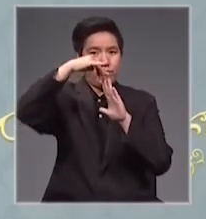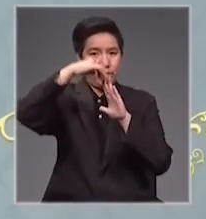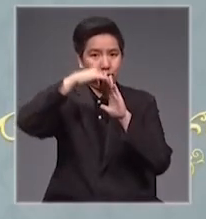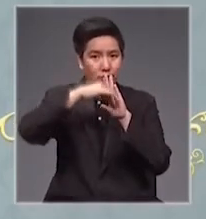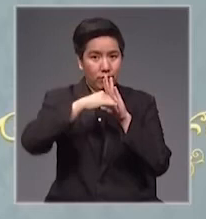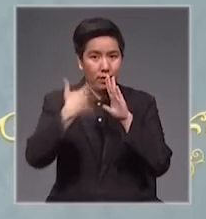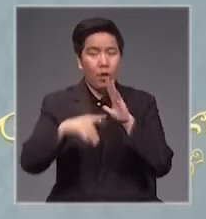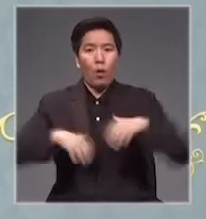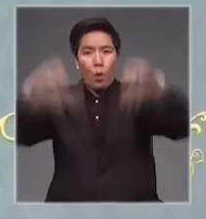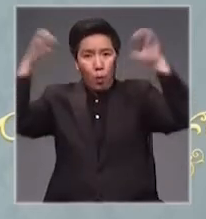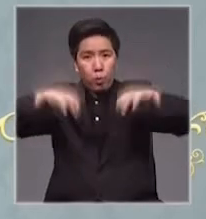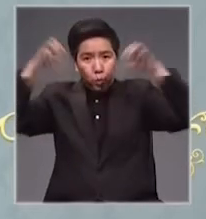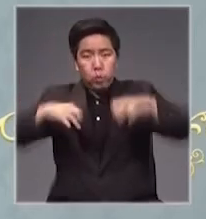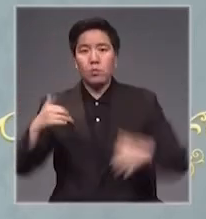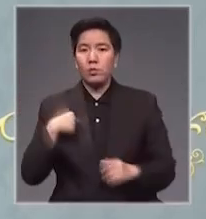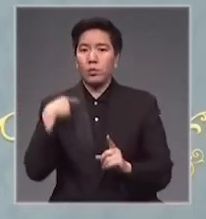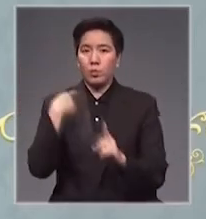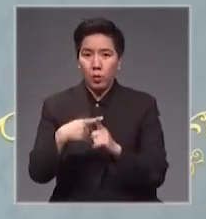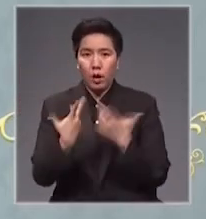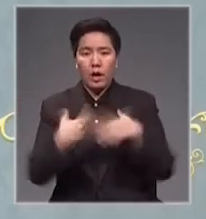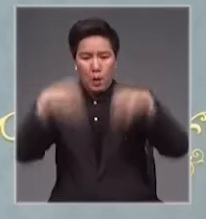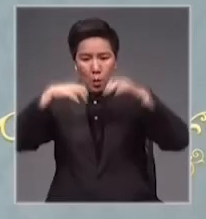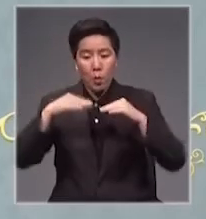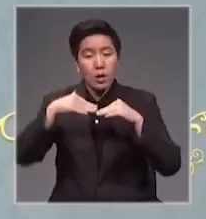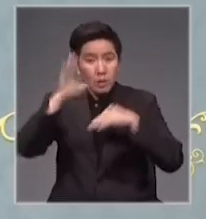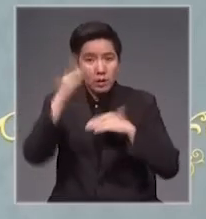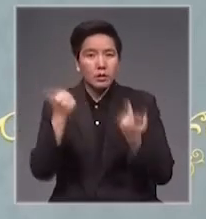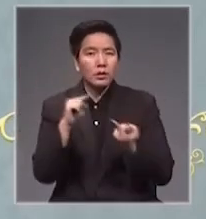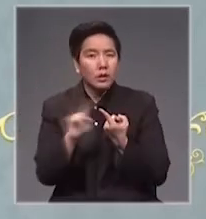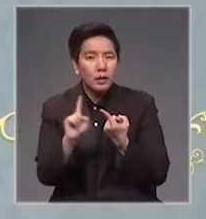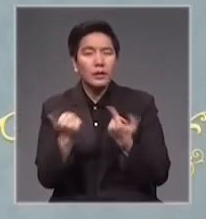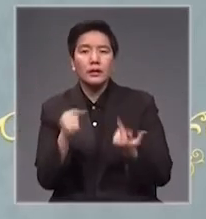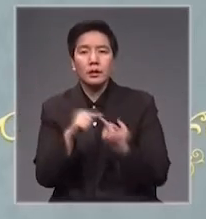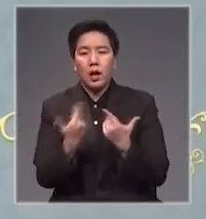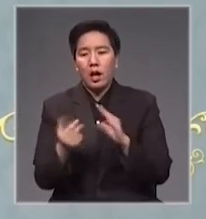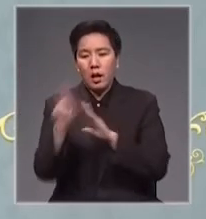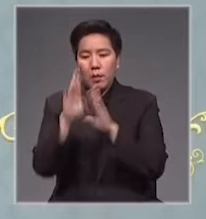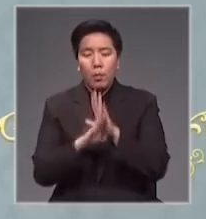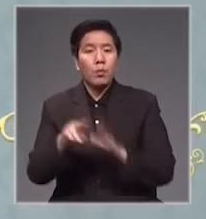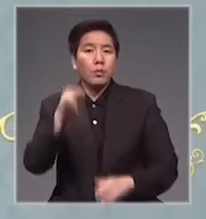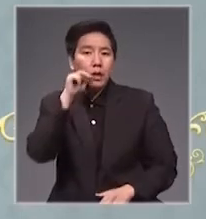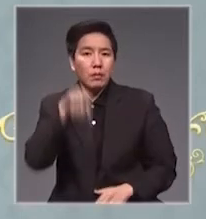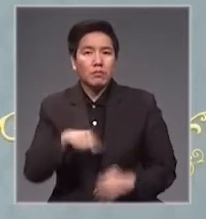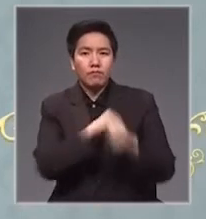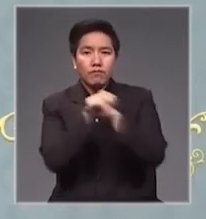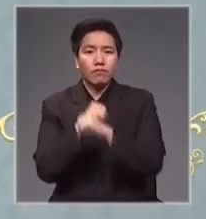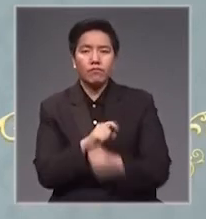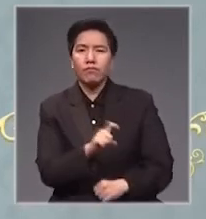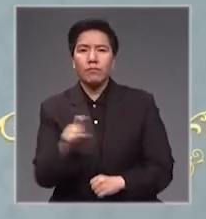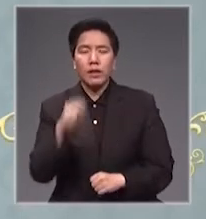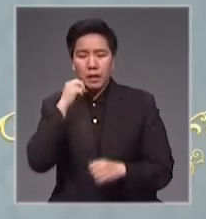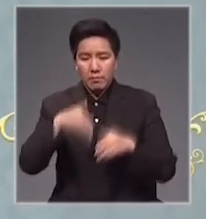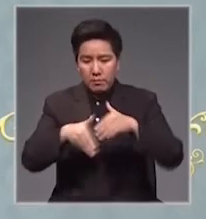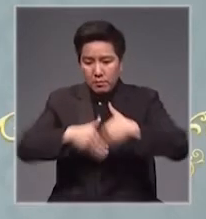ที่ตกใต้เขื่อนนะครับที่อาจจะตกเกินขีดความสามารถของระบบระบายน้ำของเราที่จะรับได้เพราะเราไม่มีเขื่อนไม่มี